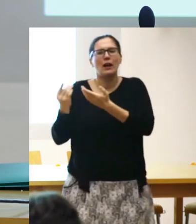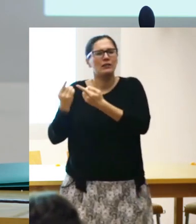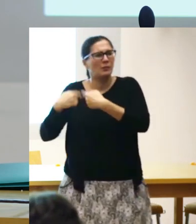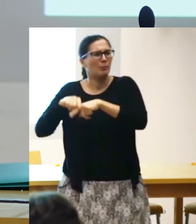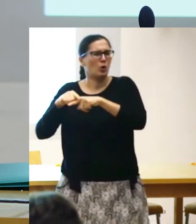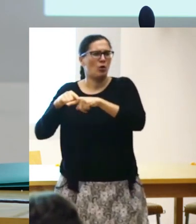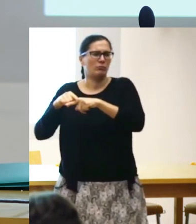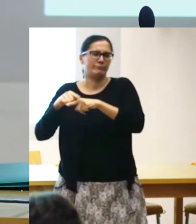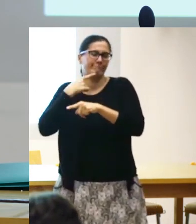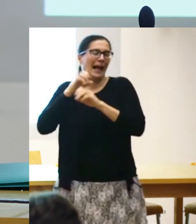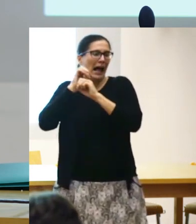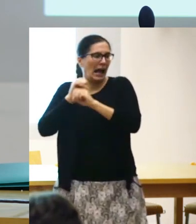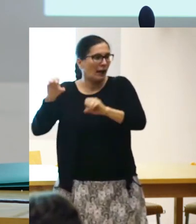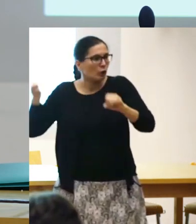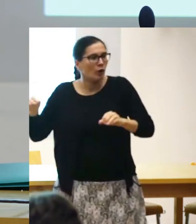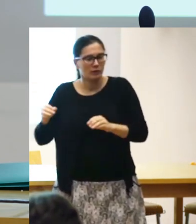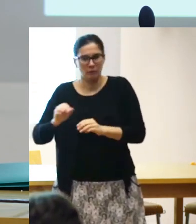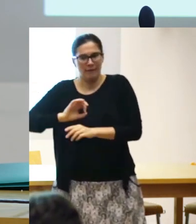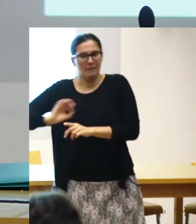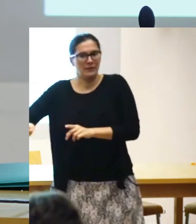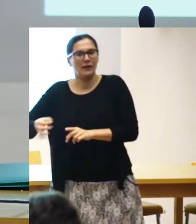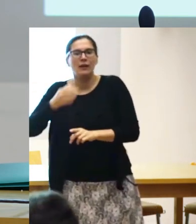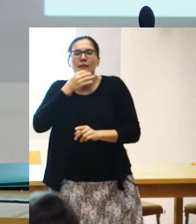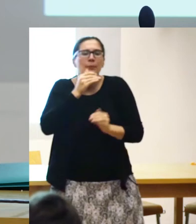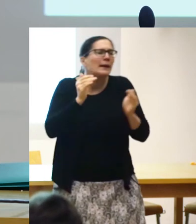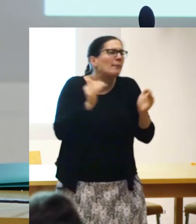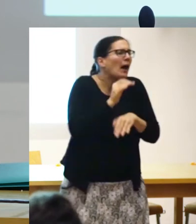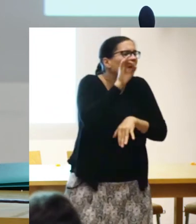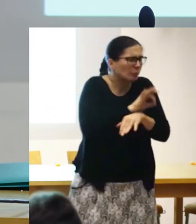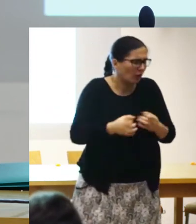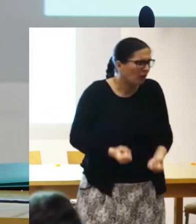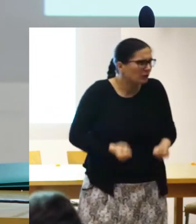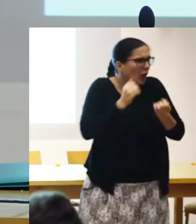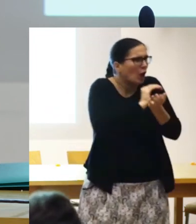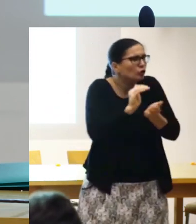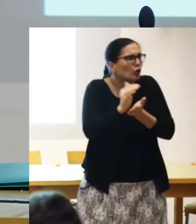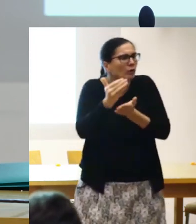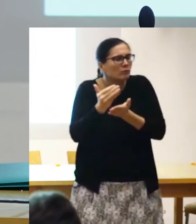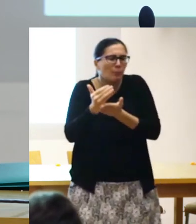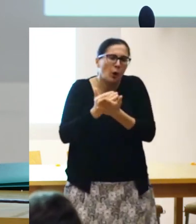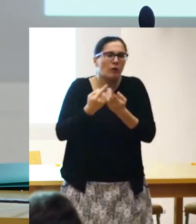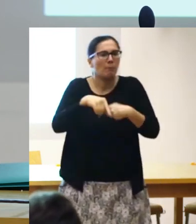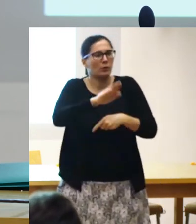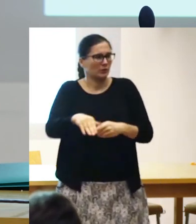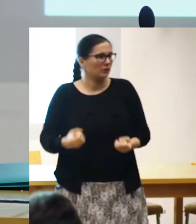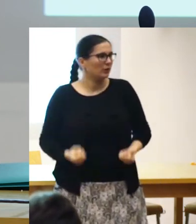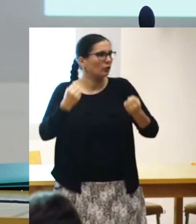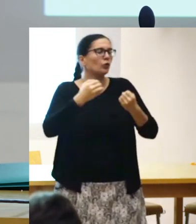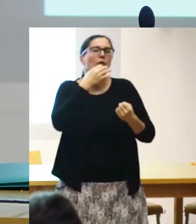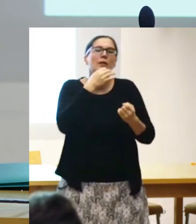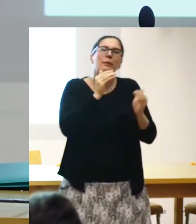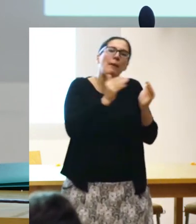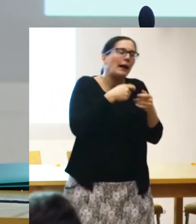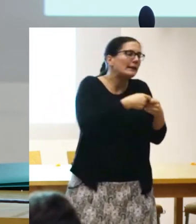tak to umožňuje, na rozdíl od třeba nějakých jako malých projektů, kde je třeba jenom sám kurátor, možná produkční, a